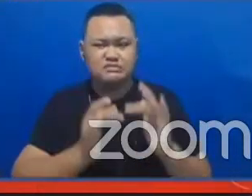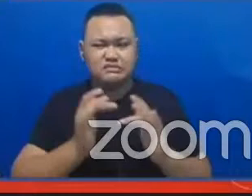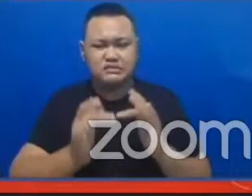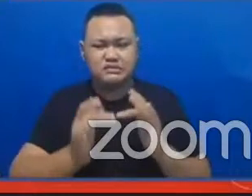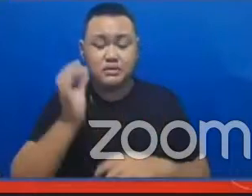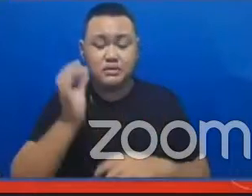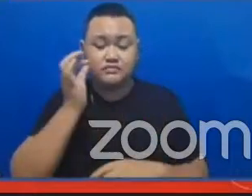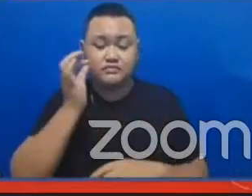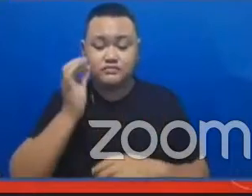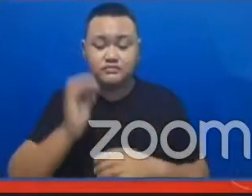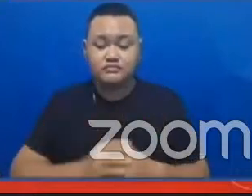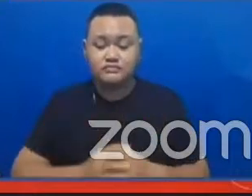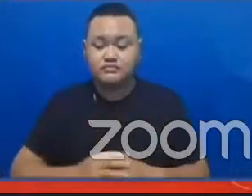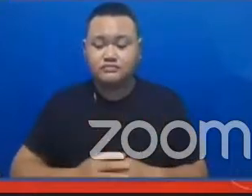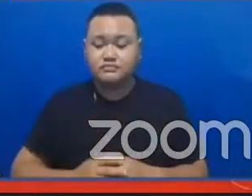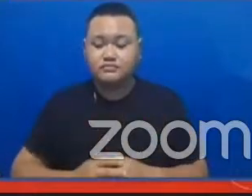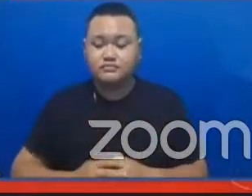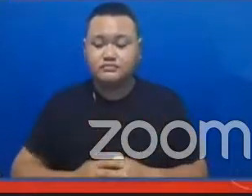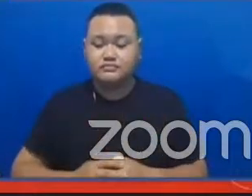Terputus ya, Pak Andi?